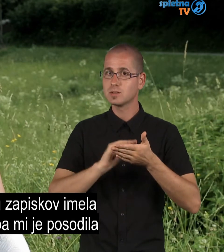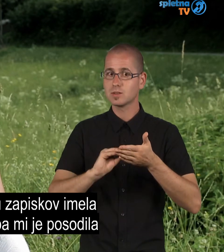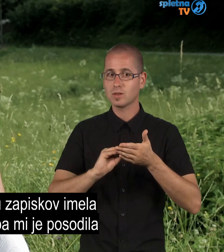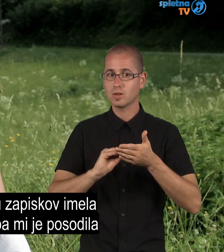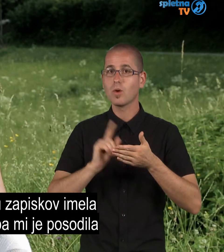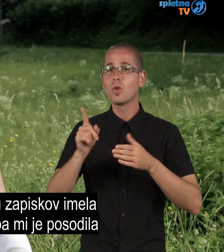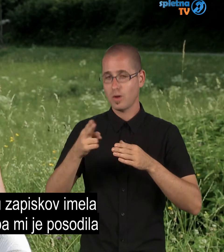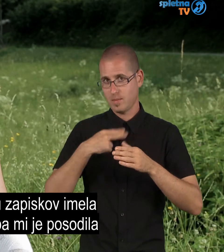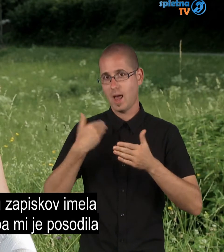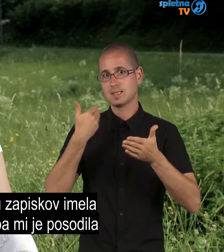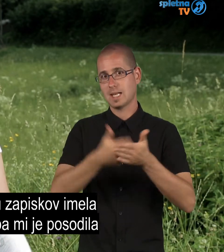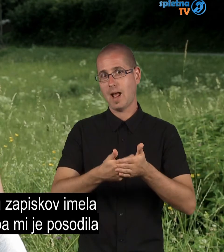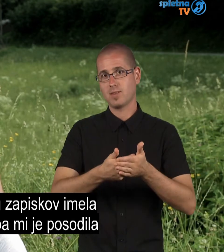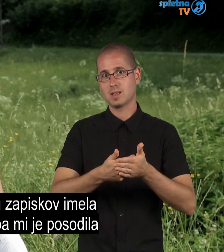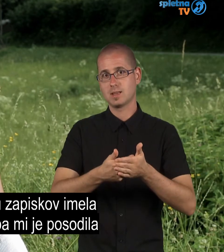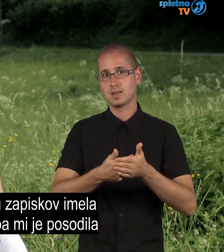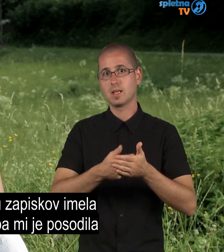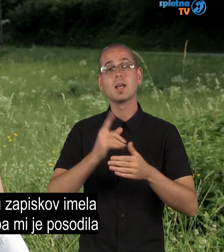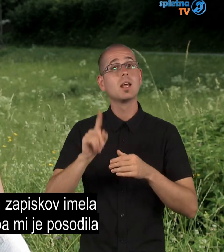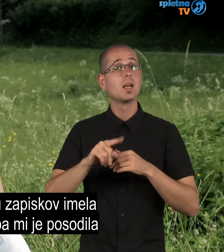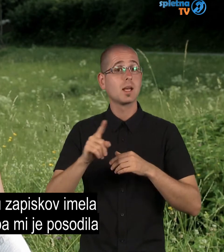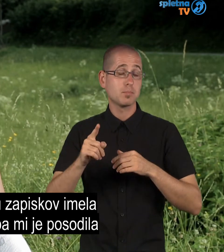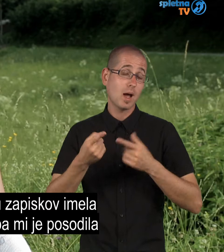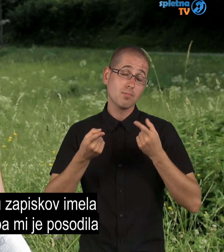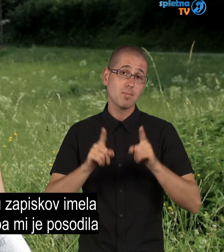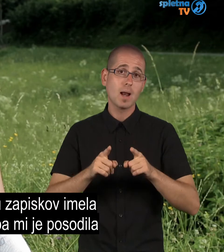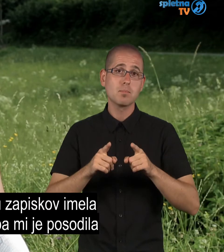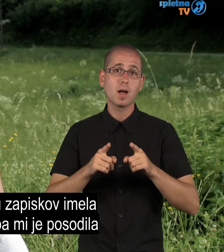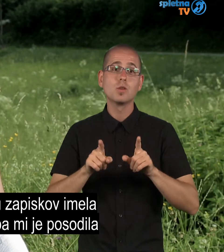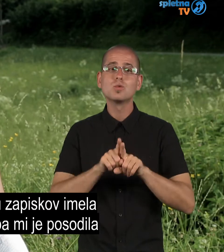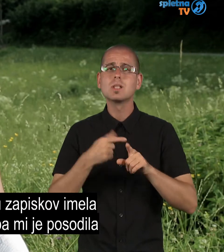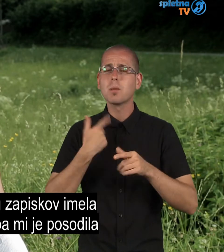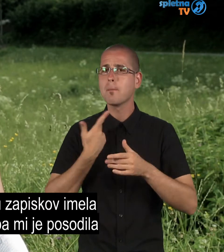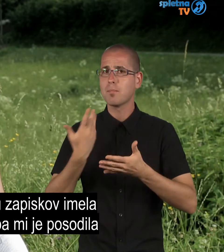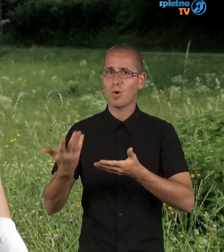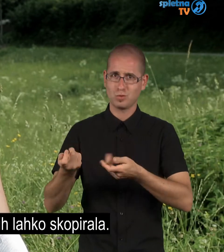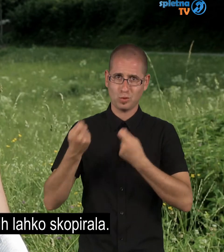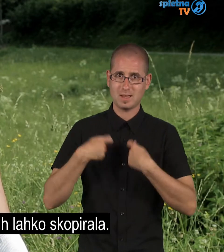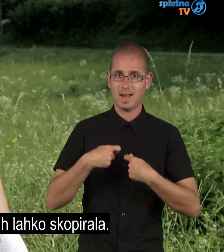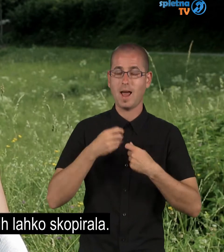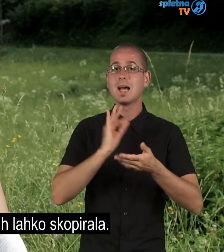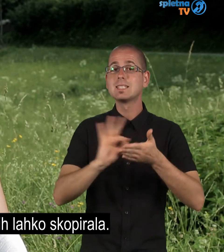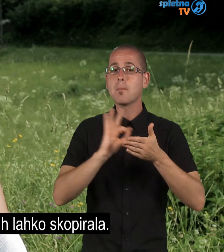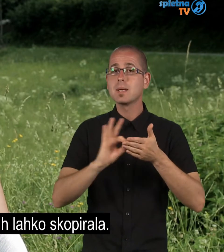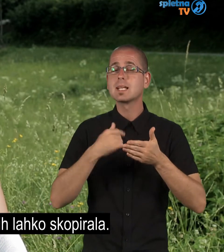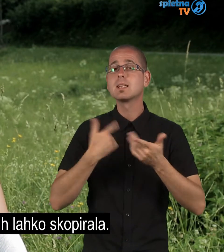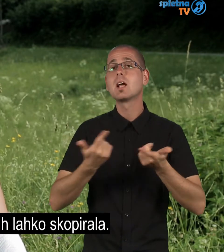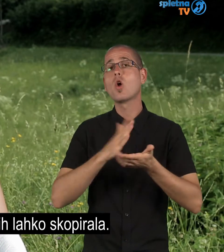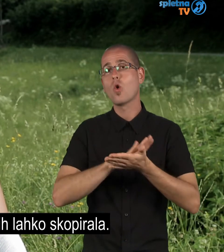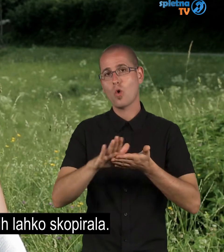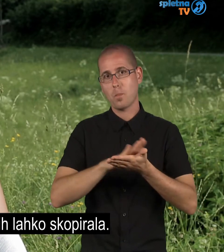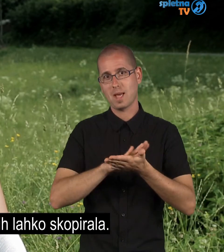zapiskov njo imela zraven in pa ali pa tudi, da mi je posodila zapiske, da si lahko